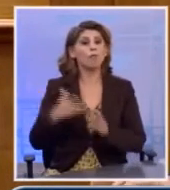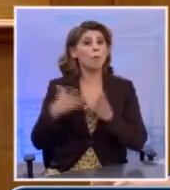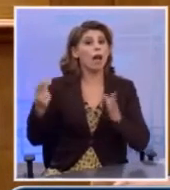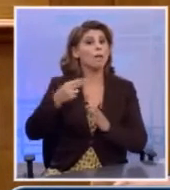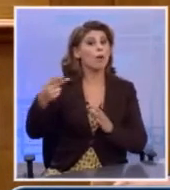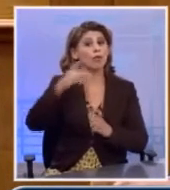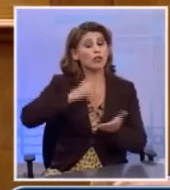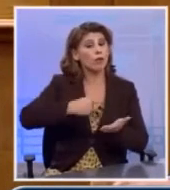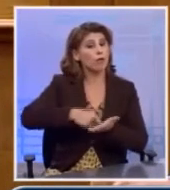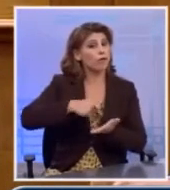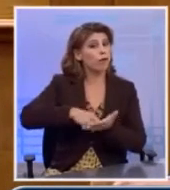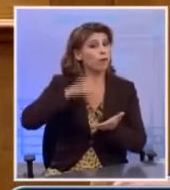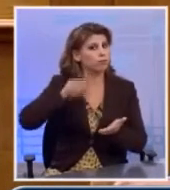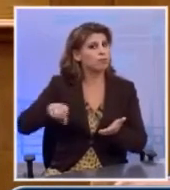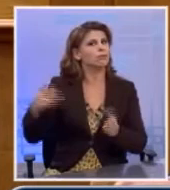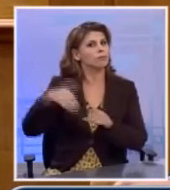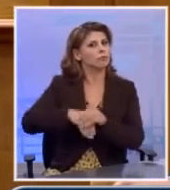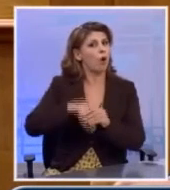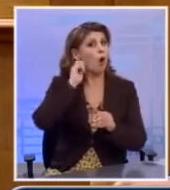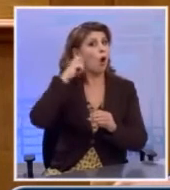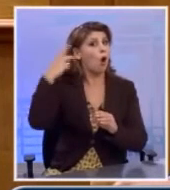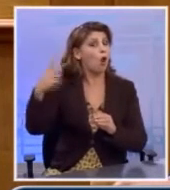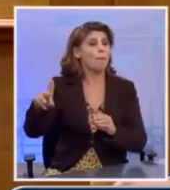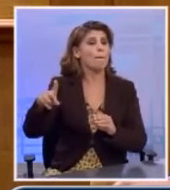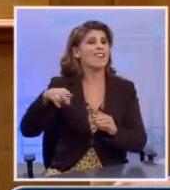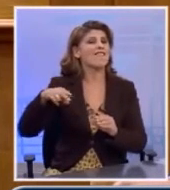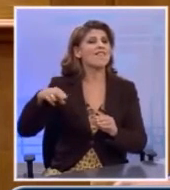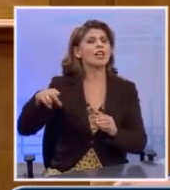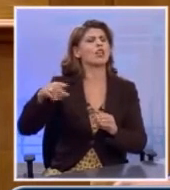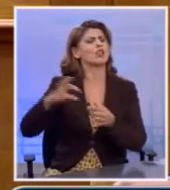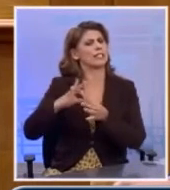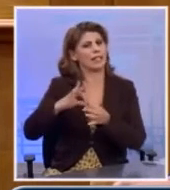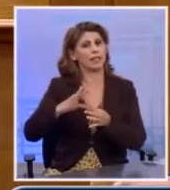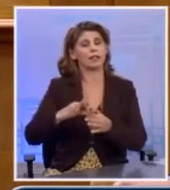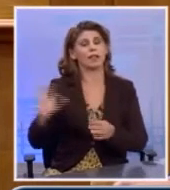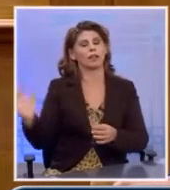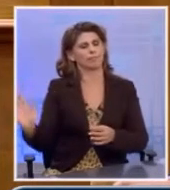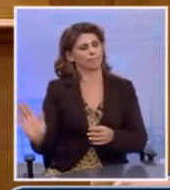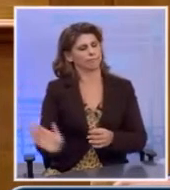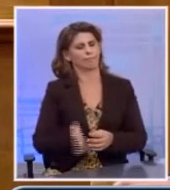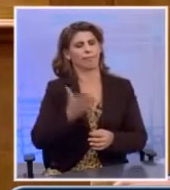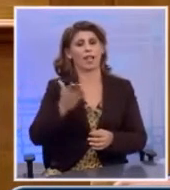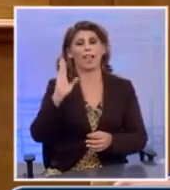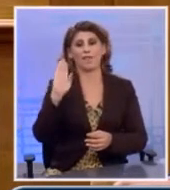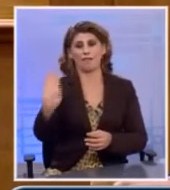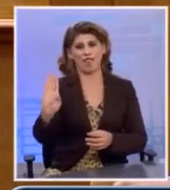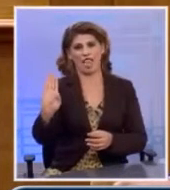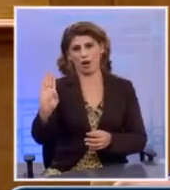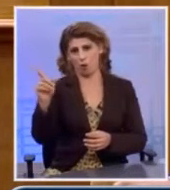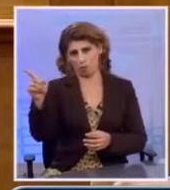Και πράγματι είναι ένα ερώτημα. Εντάξει, τον κύριο Βιεννόπουλο τον υπερασπίζεστε.